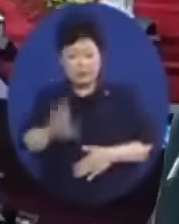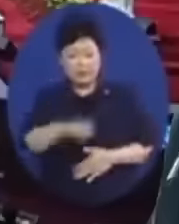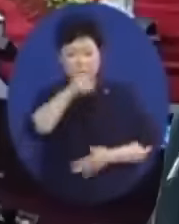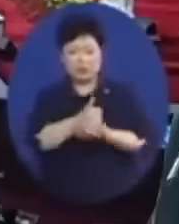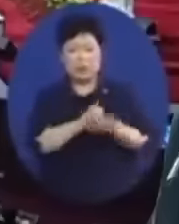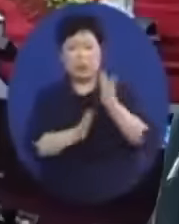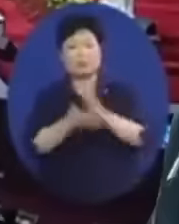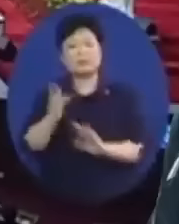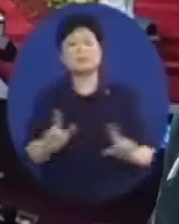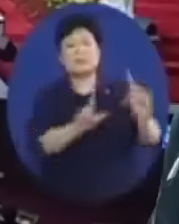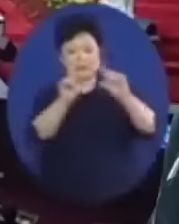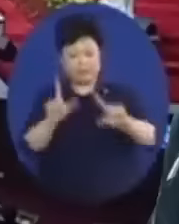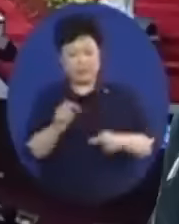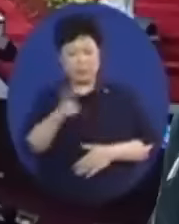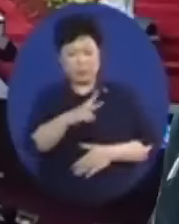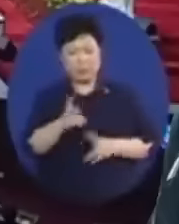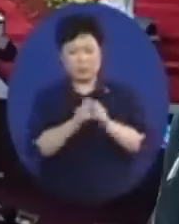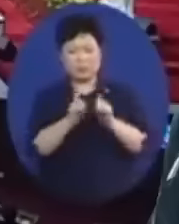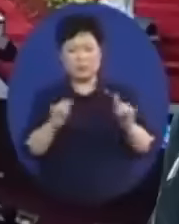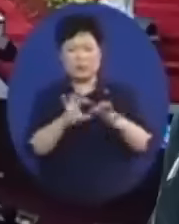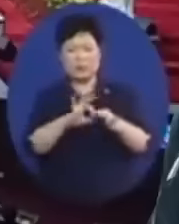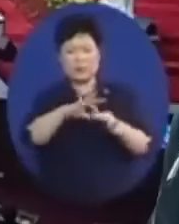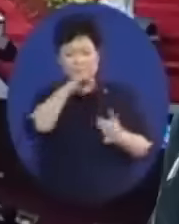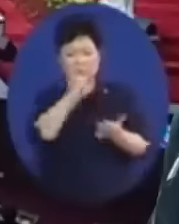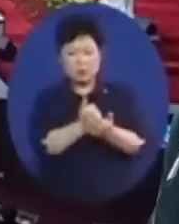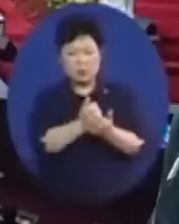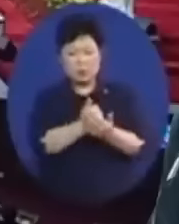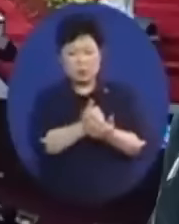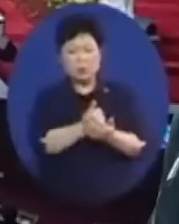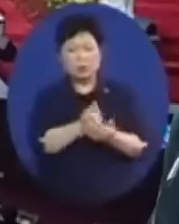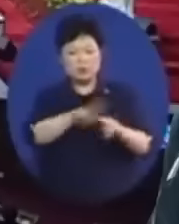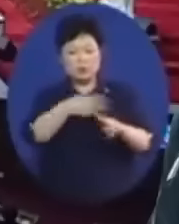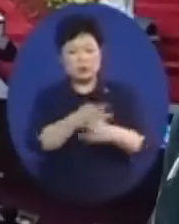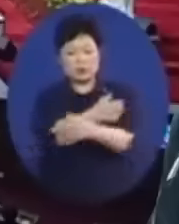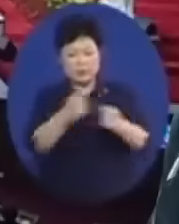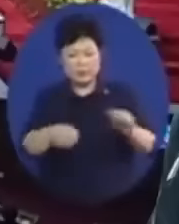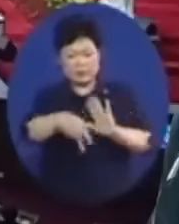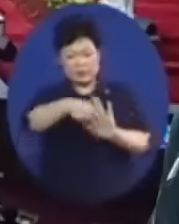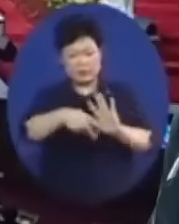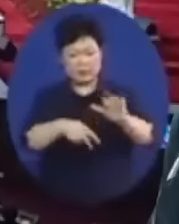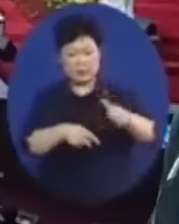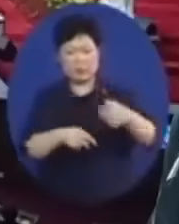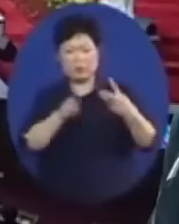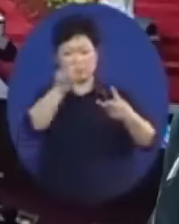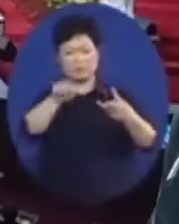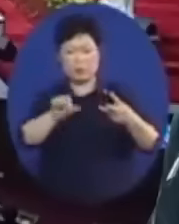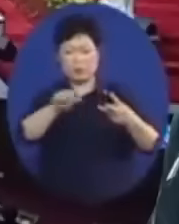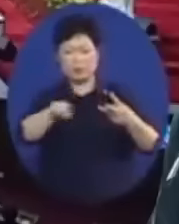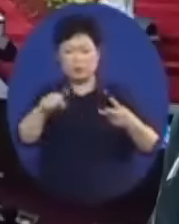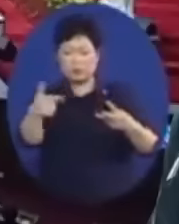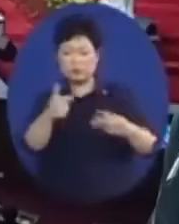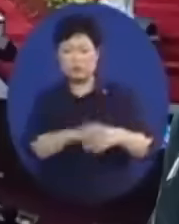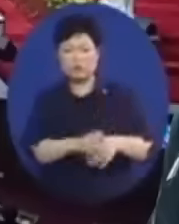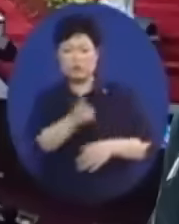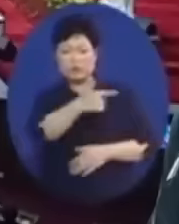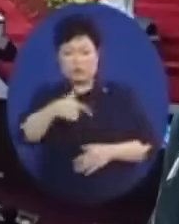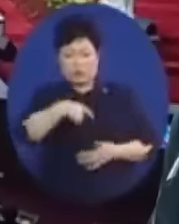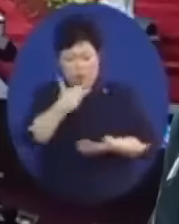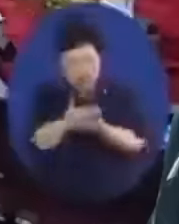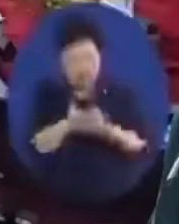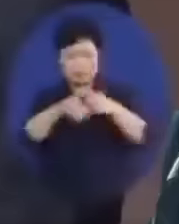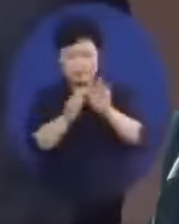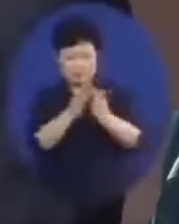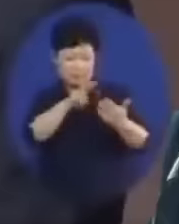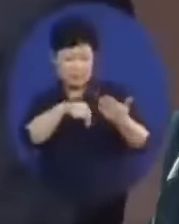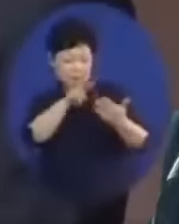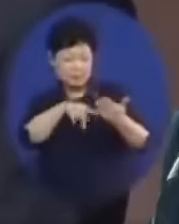그리고 인간의 속죄 제물이 되어주셨습니다. 이사야 53장 5절로 6절은 너무나 감격적입니다. 언제나 이 성경을